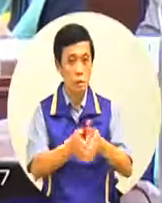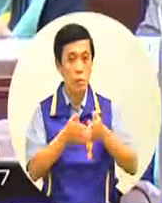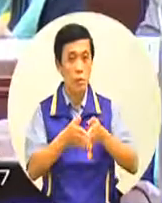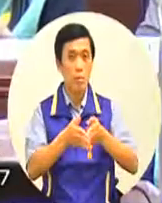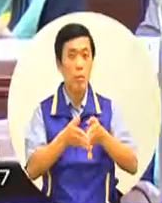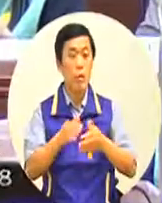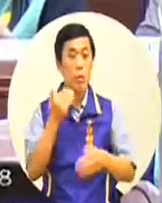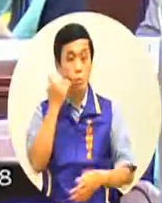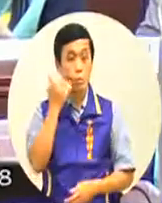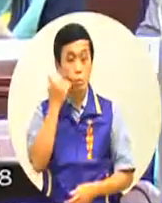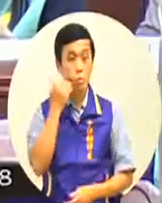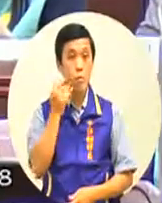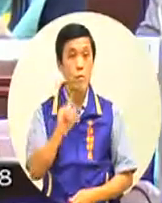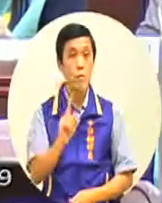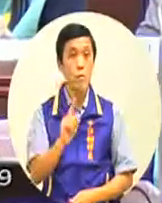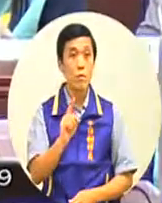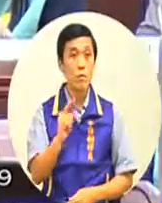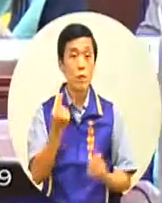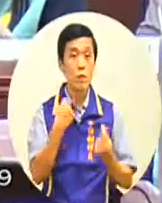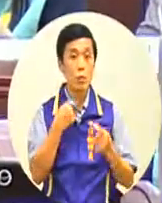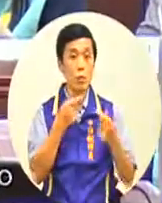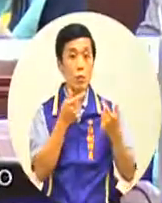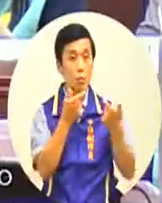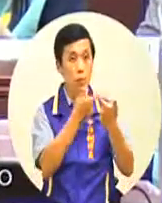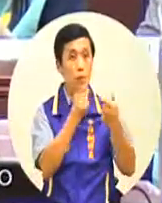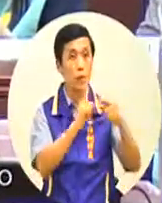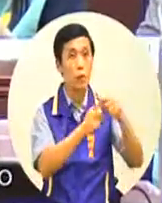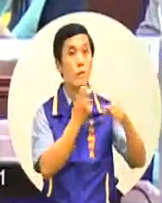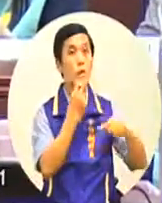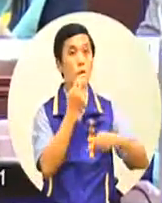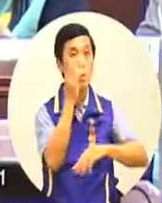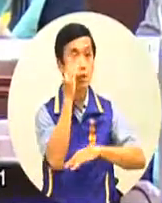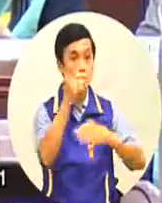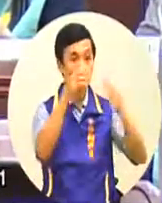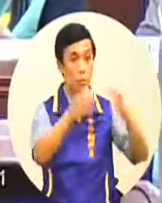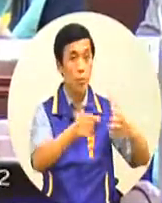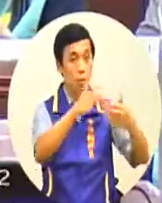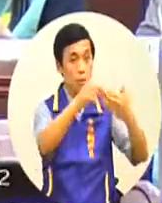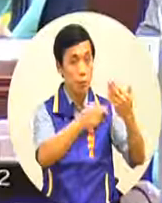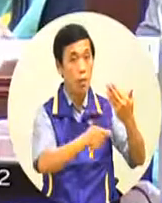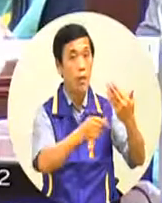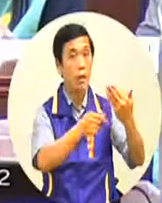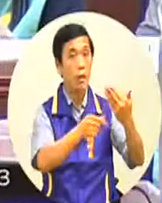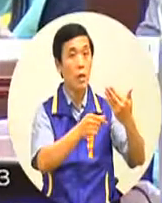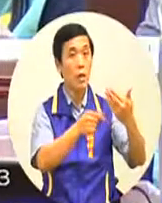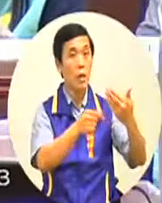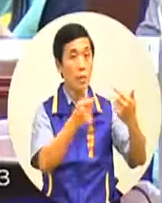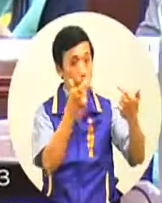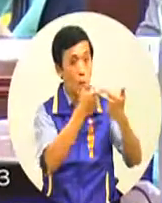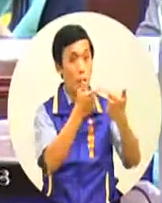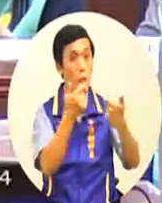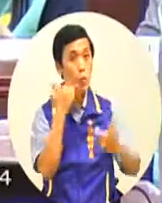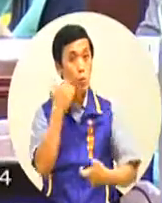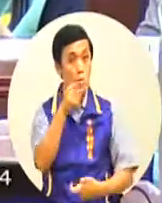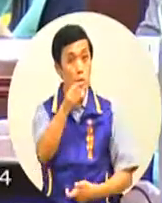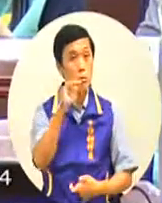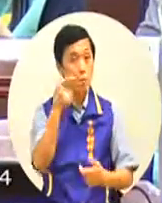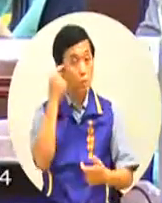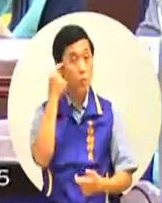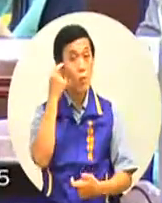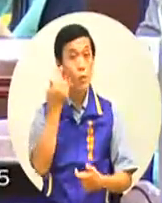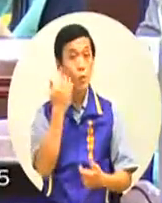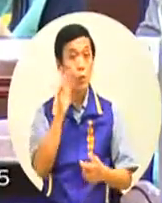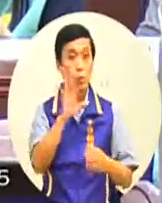说我们比照中央相关的一个评鉴指标来做的这项规定，您如果觉得如果相关的单